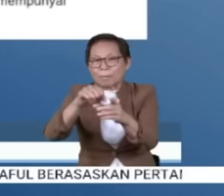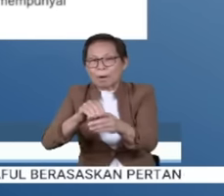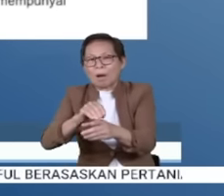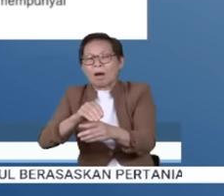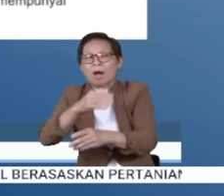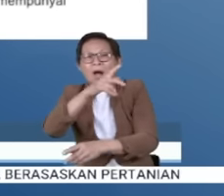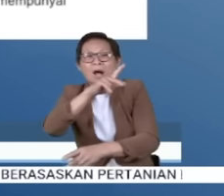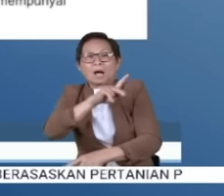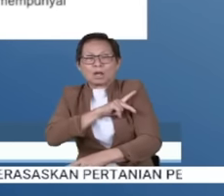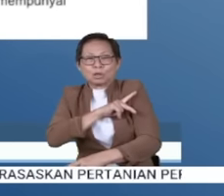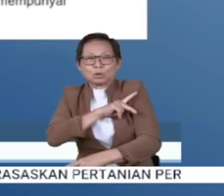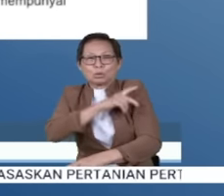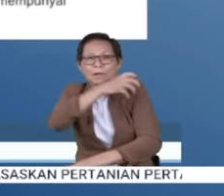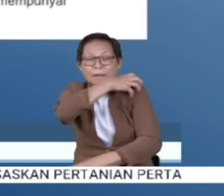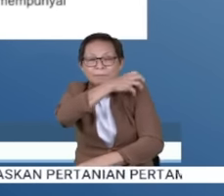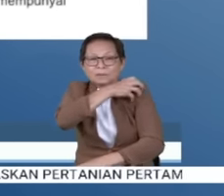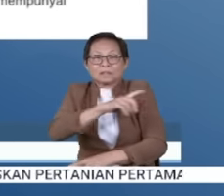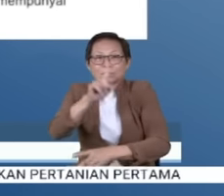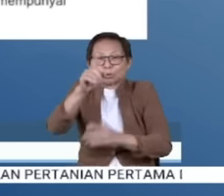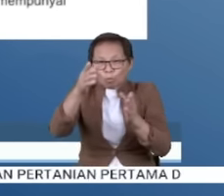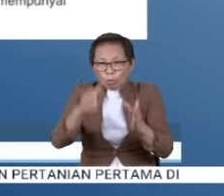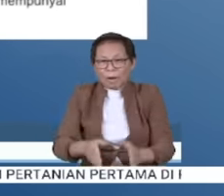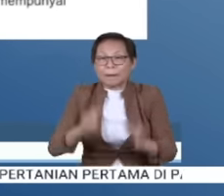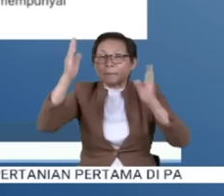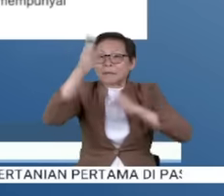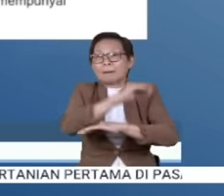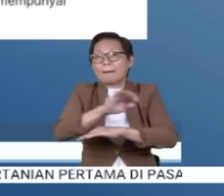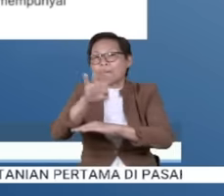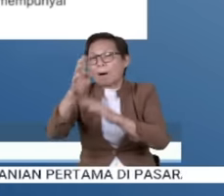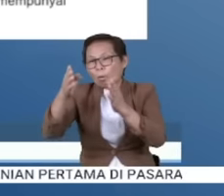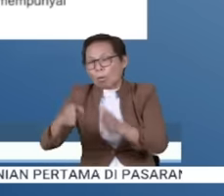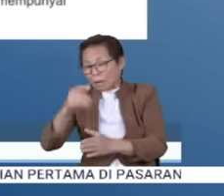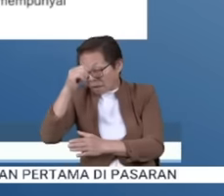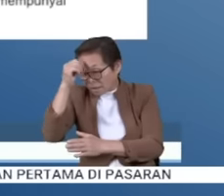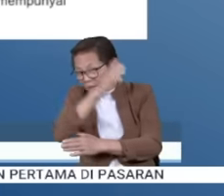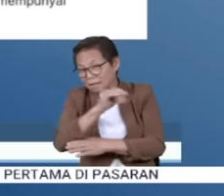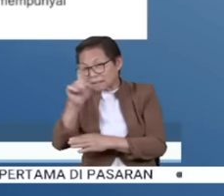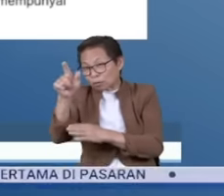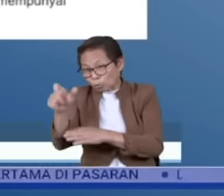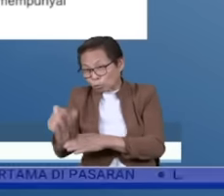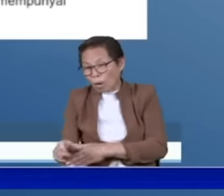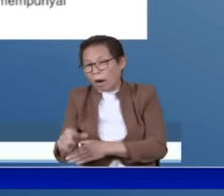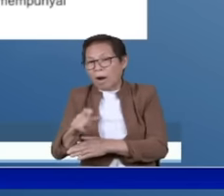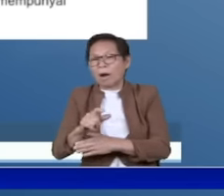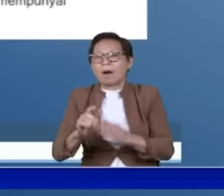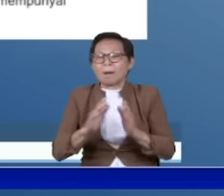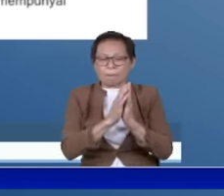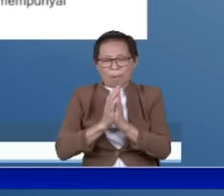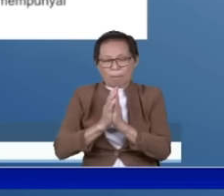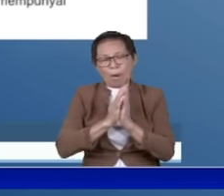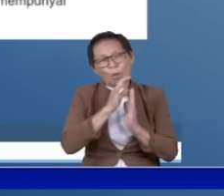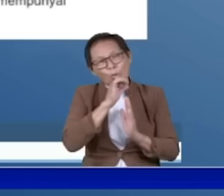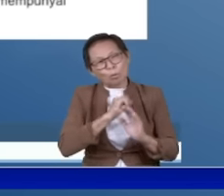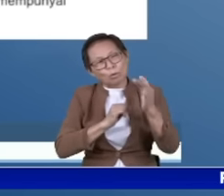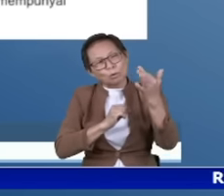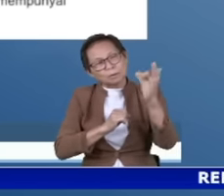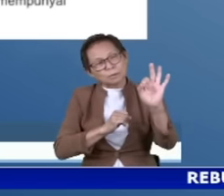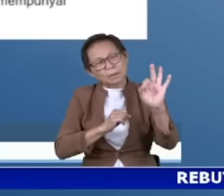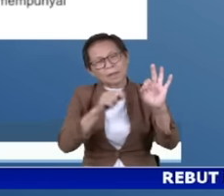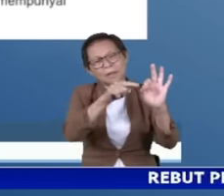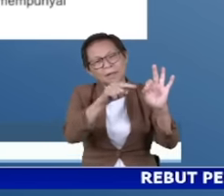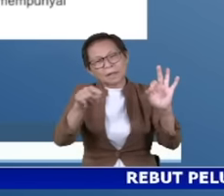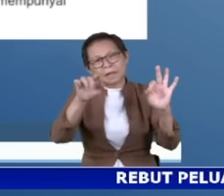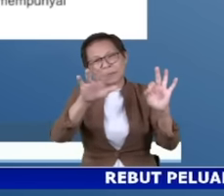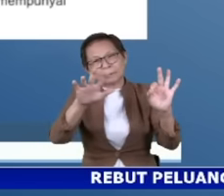nakhoda dua orang warga tempatan 4 orang warga India dan Seorang warga negara Myanmar berumur lingkungan 19 tahun